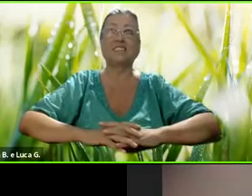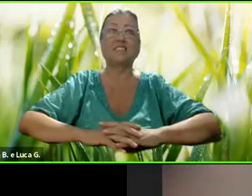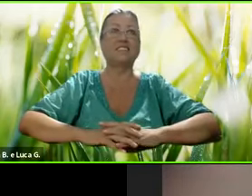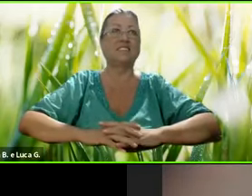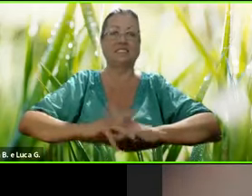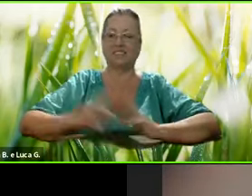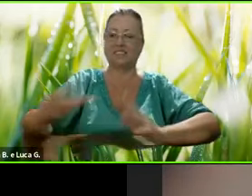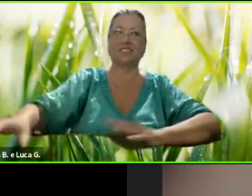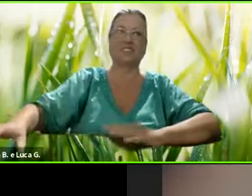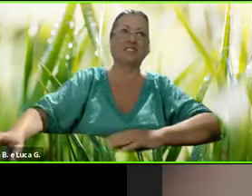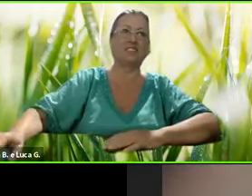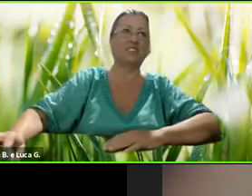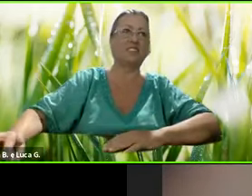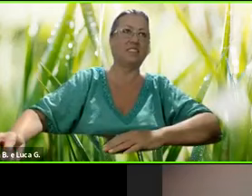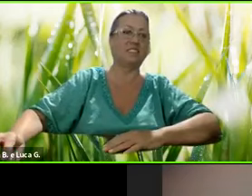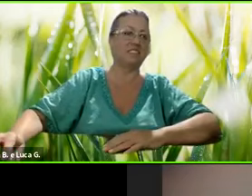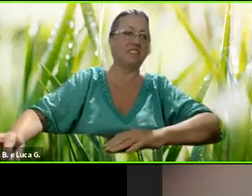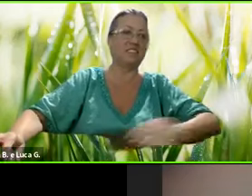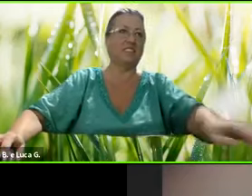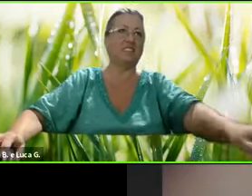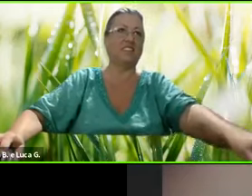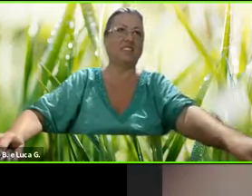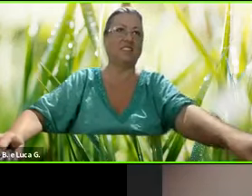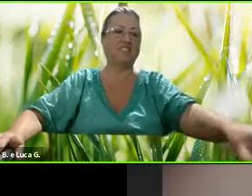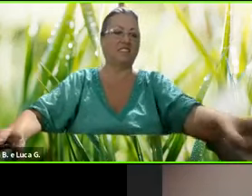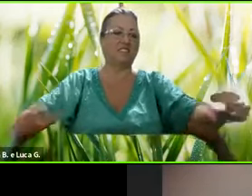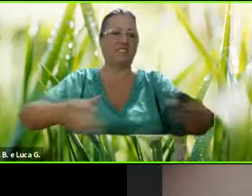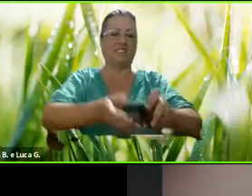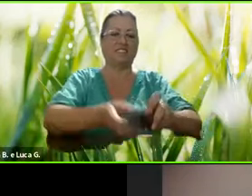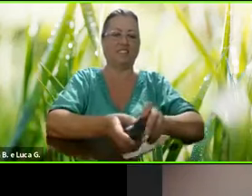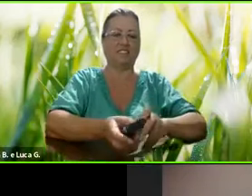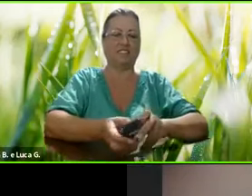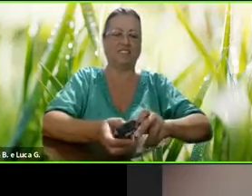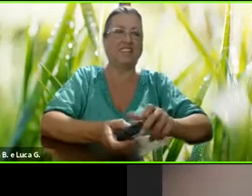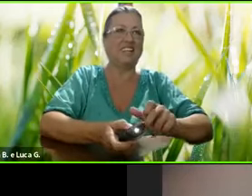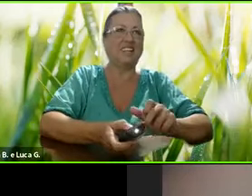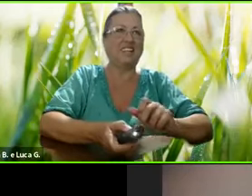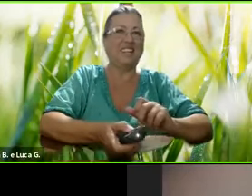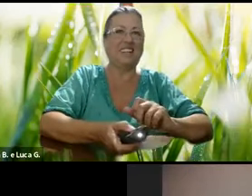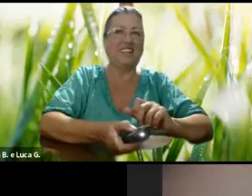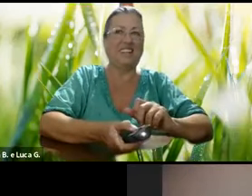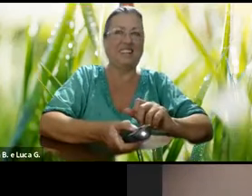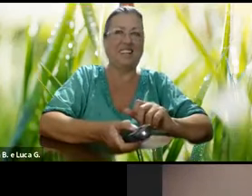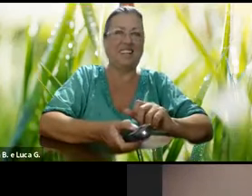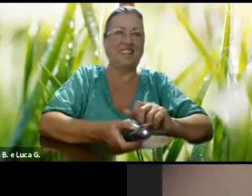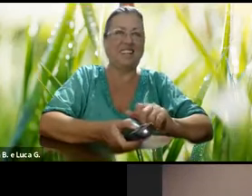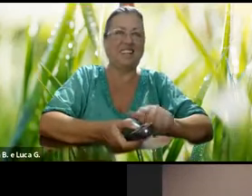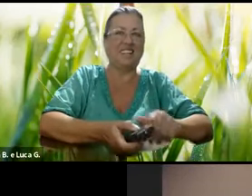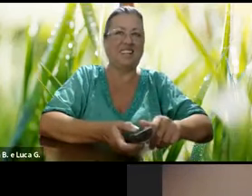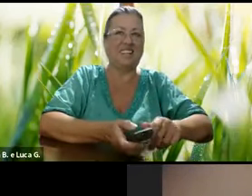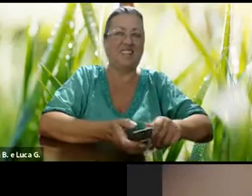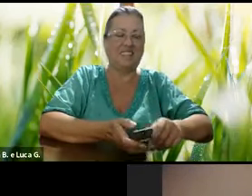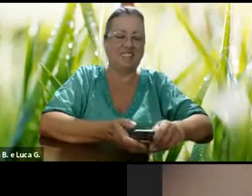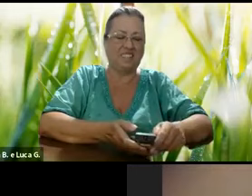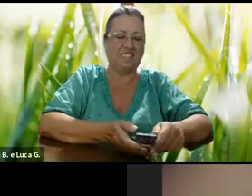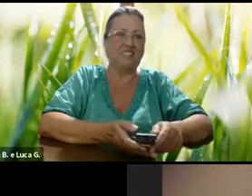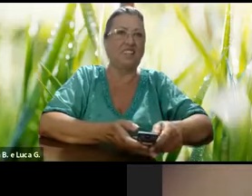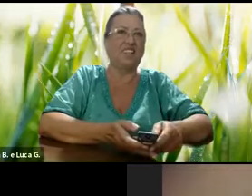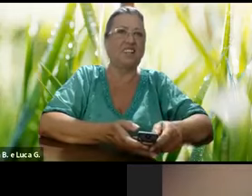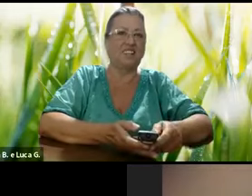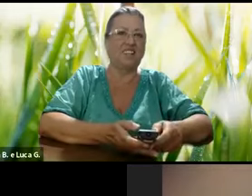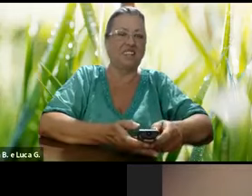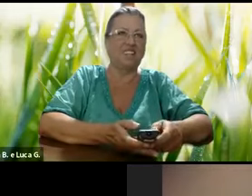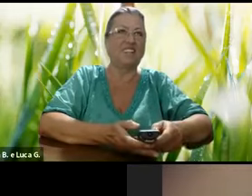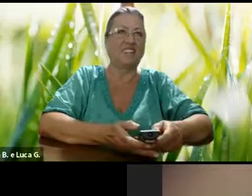Beh, io lo vedo proprio come un vero e proprio testamento. Cioè, l'ho visto in